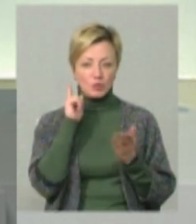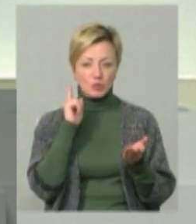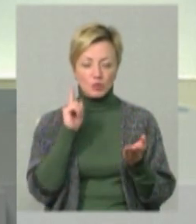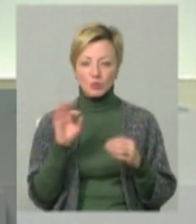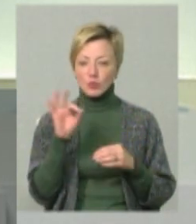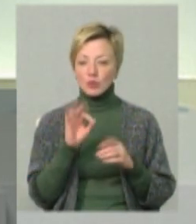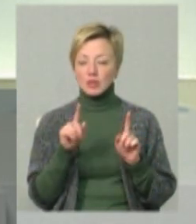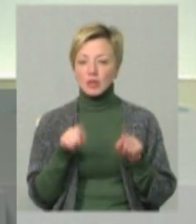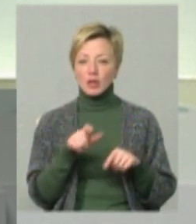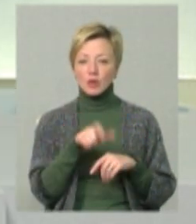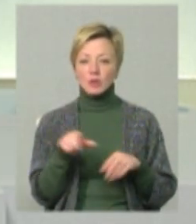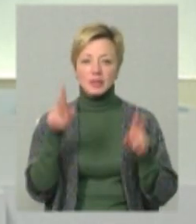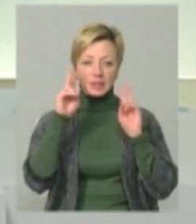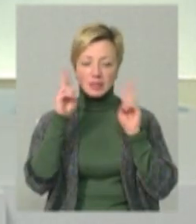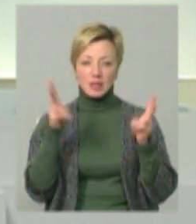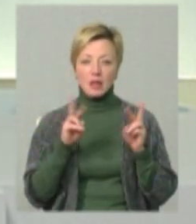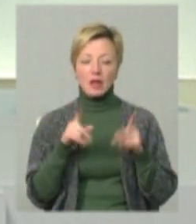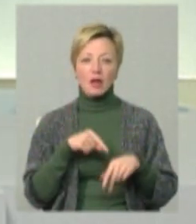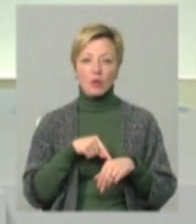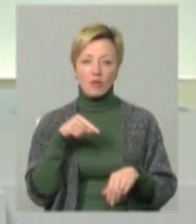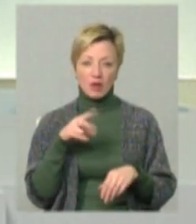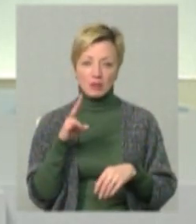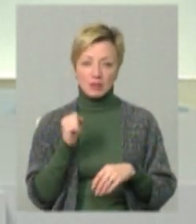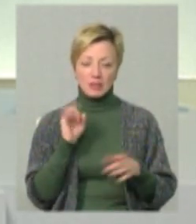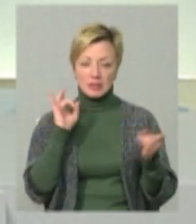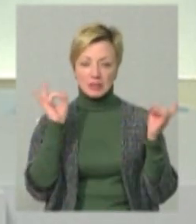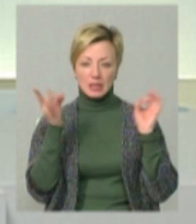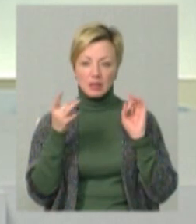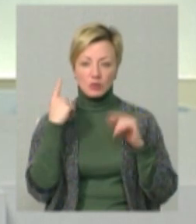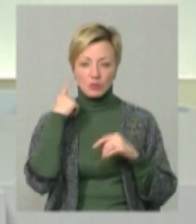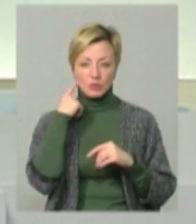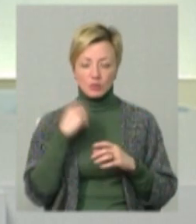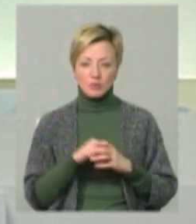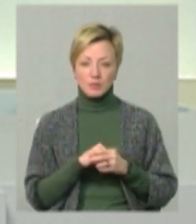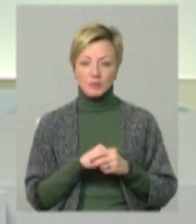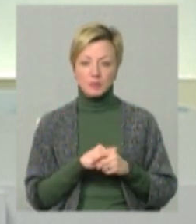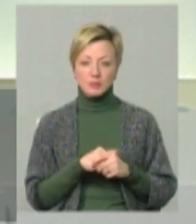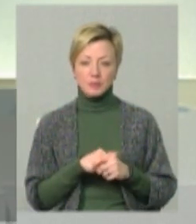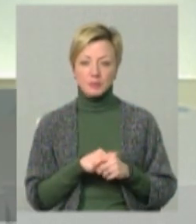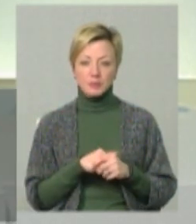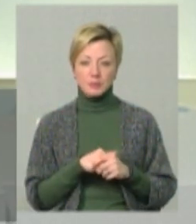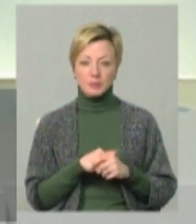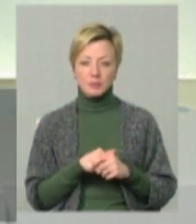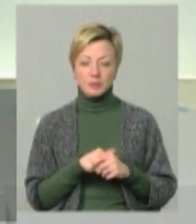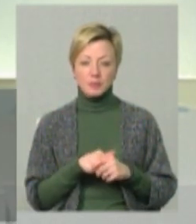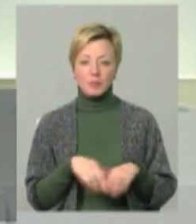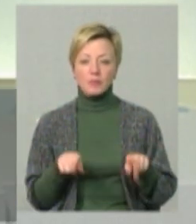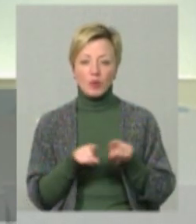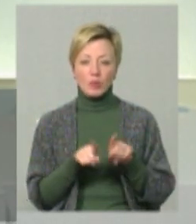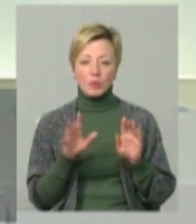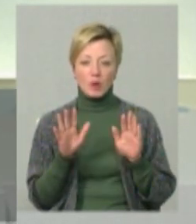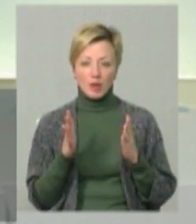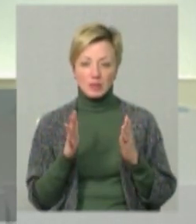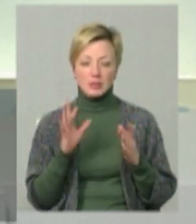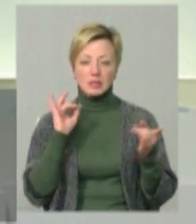почутого стосовно того, що люди не знають, як реагувати на сирени, які вони чують. Так, у такому